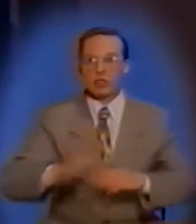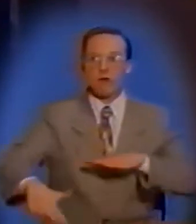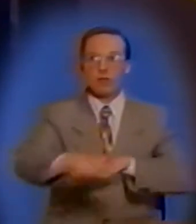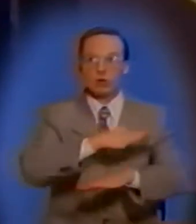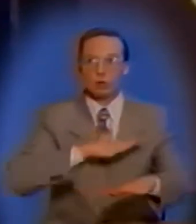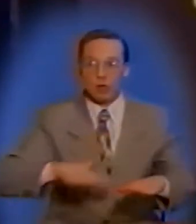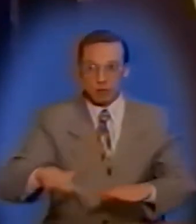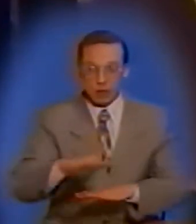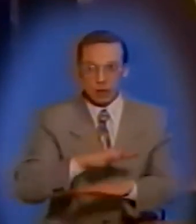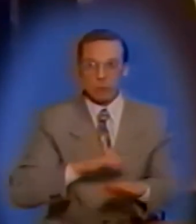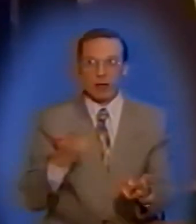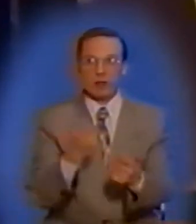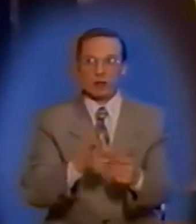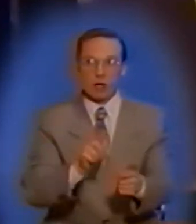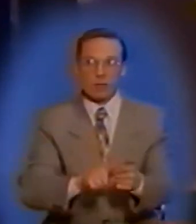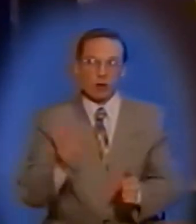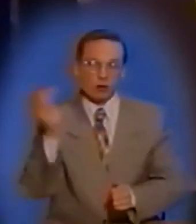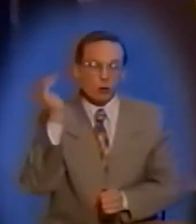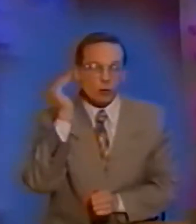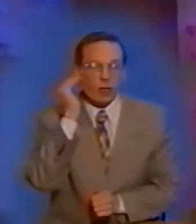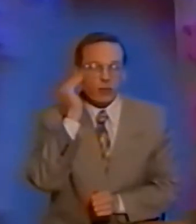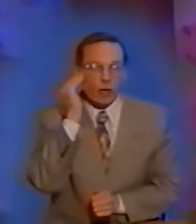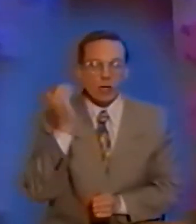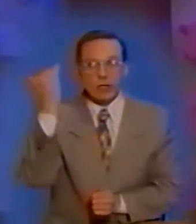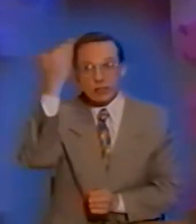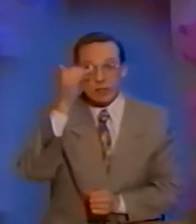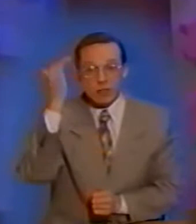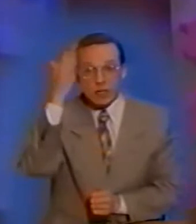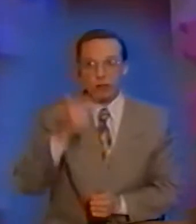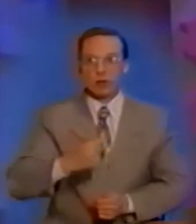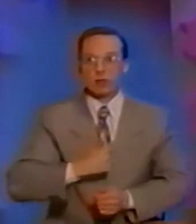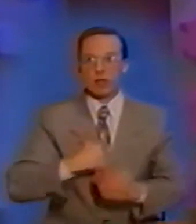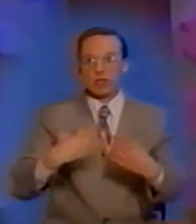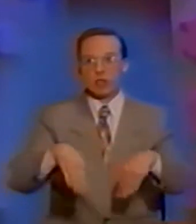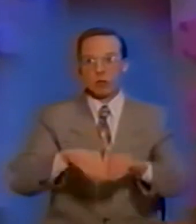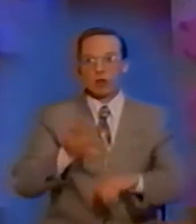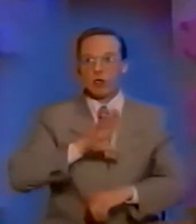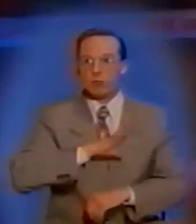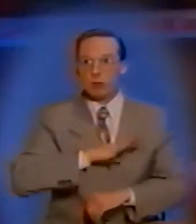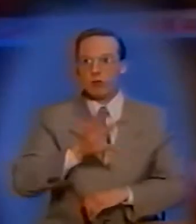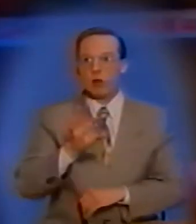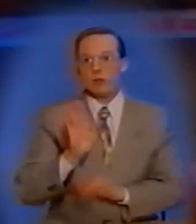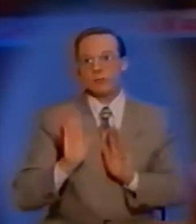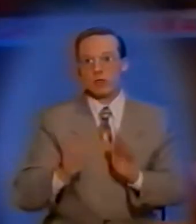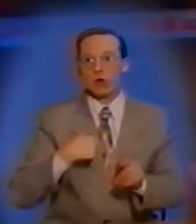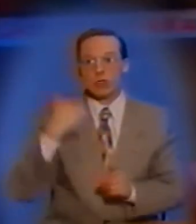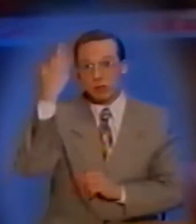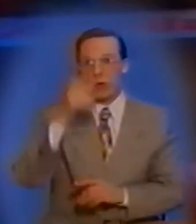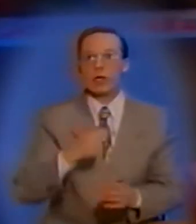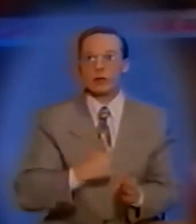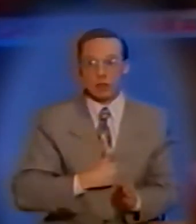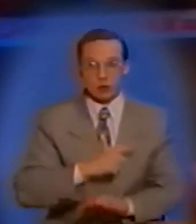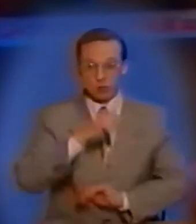taip toje prasme įsivaizdavo ir mane šeimoje tiesiog buvo tas įsivaizdavimas, kad aš